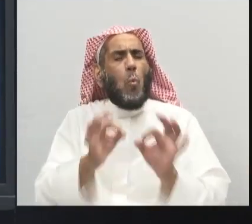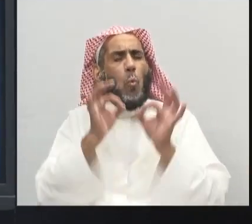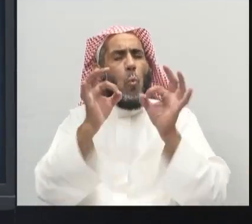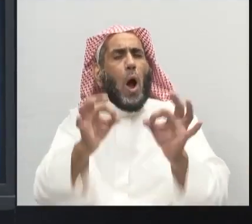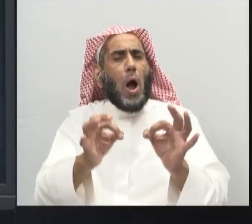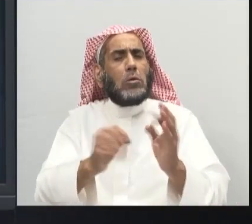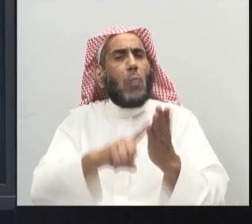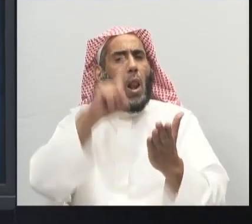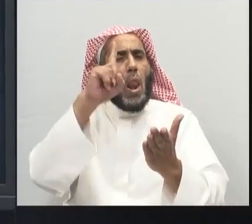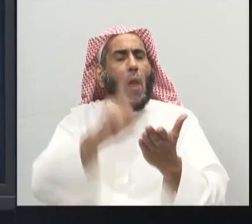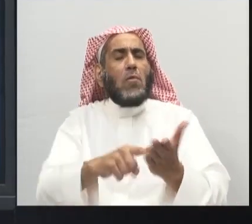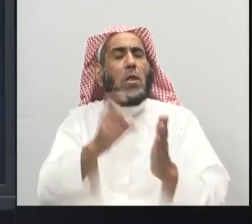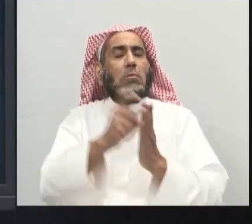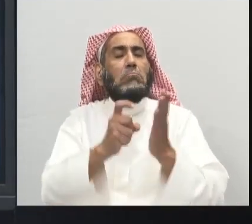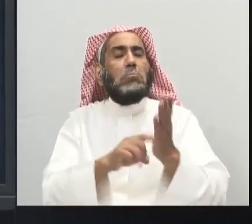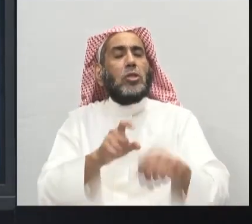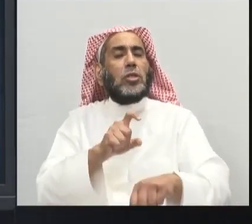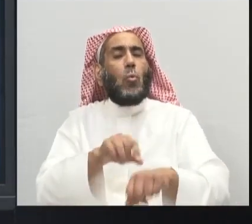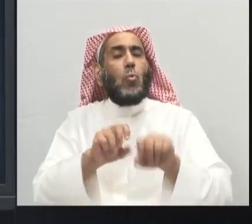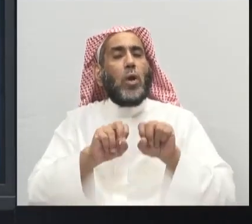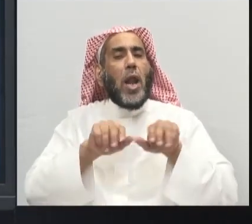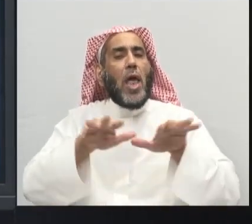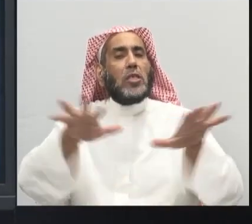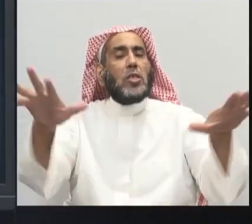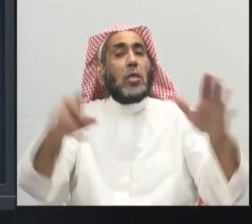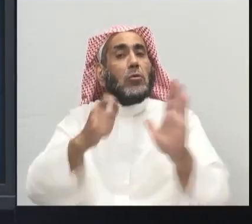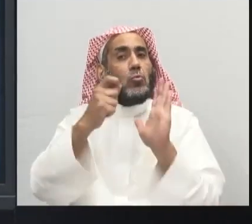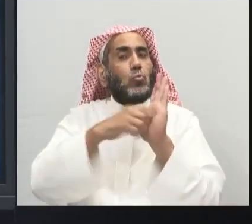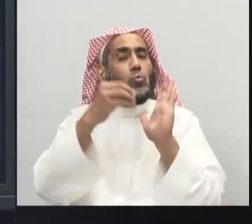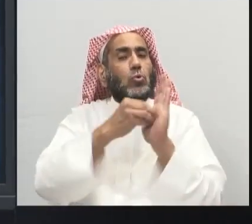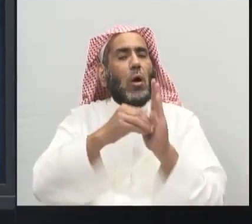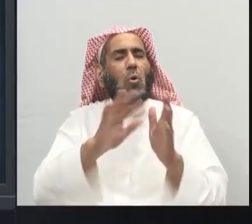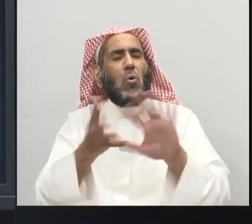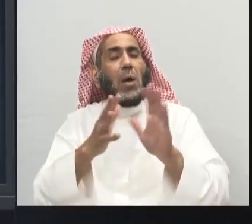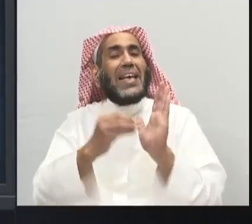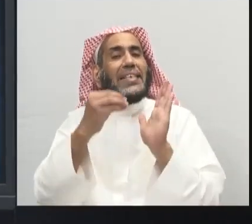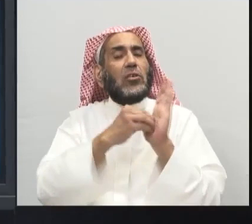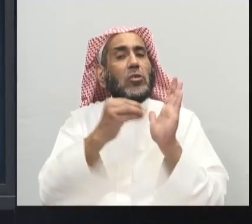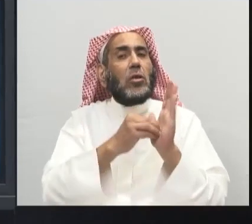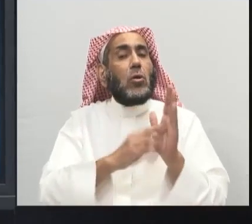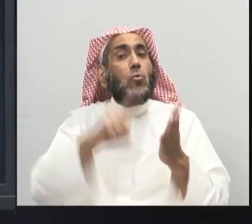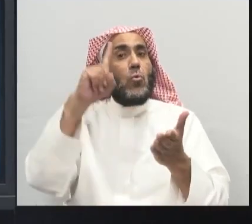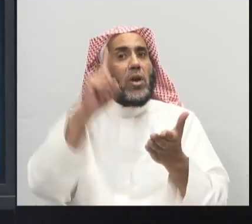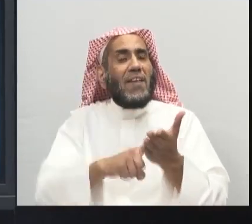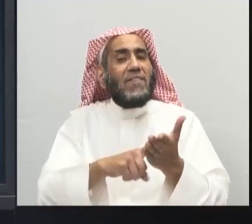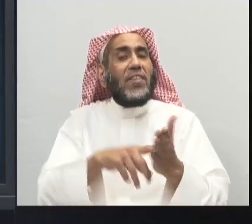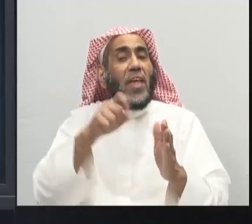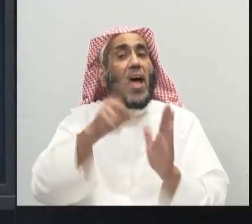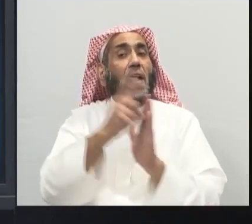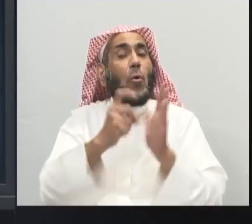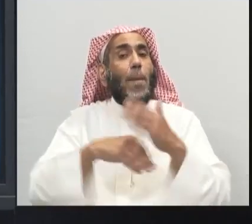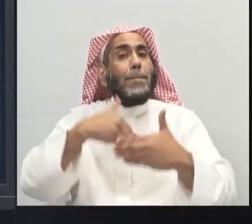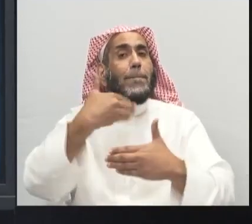النظام فيكون نافذا من حين نشره اذا نص على ذلك او ربما ينص انه ينفذ هذا القانون